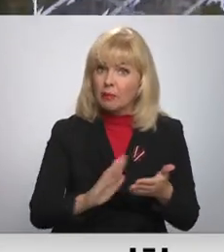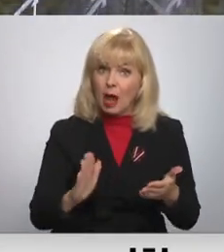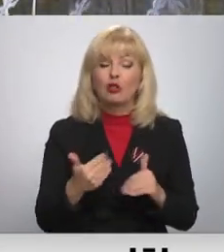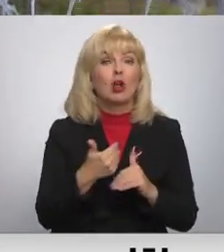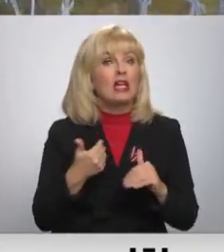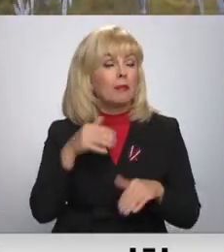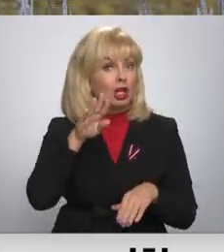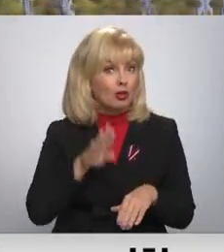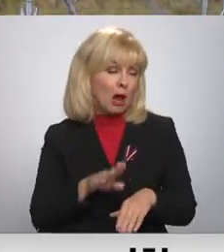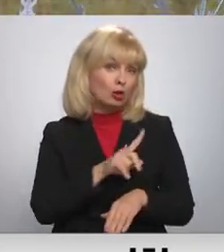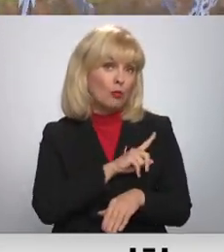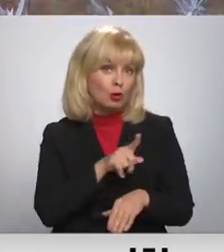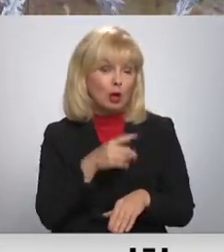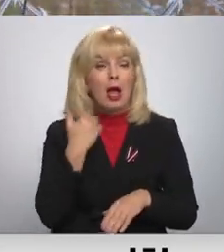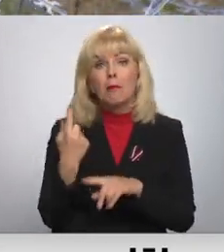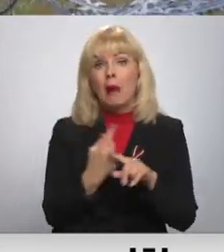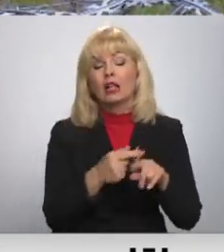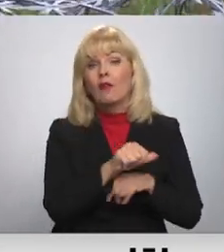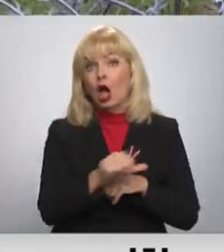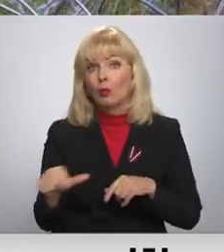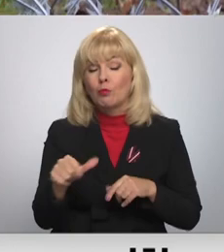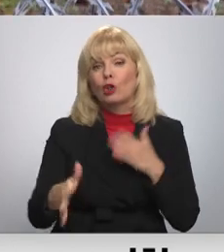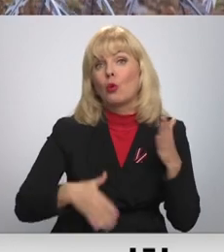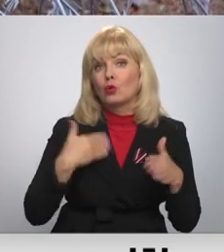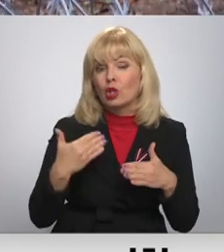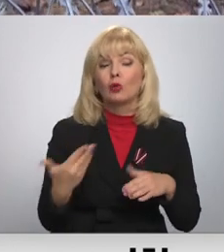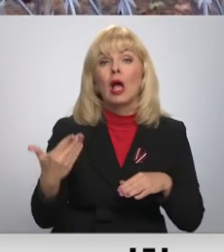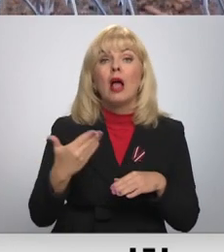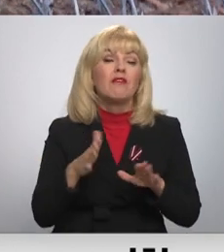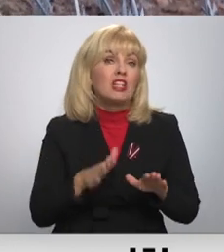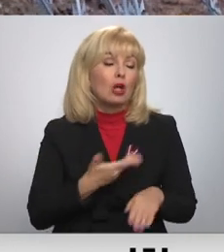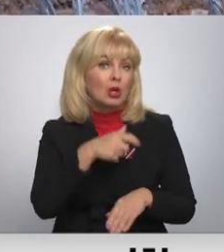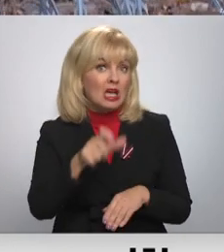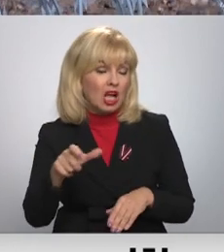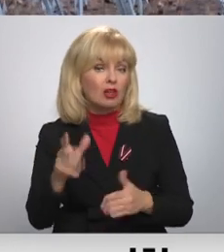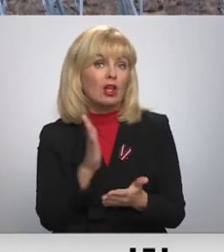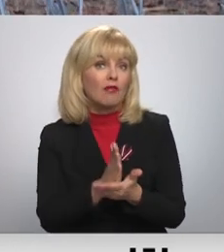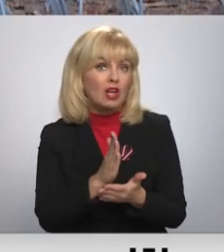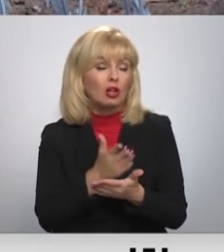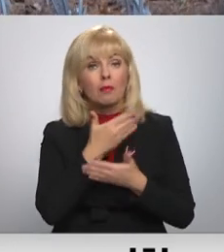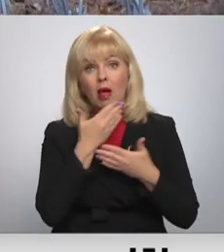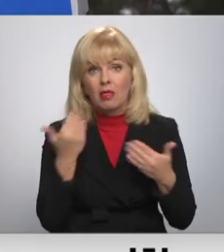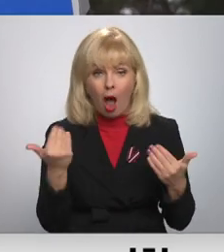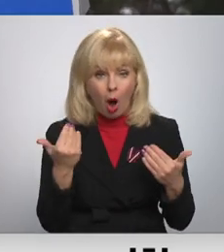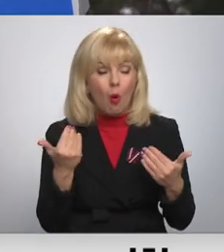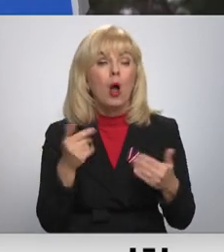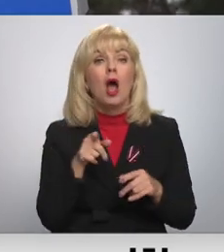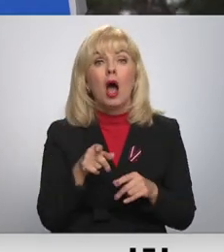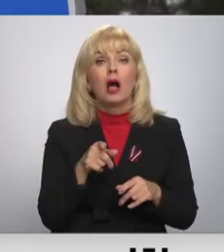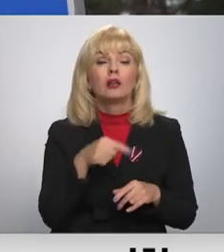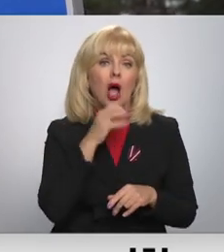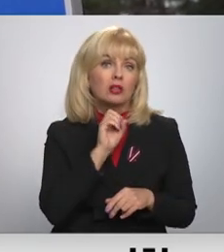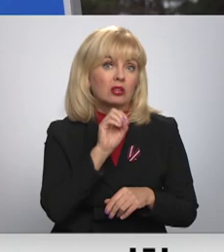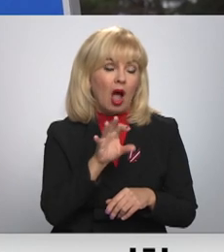Iepriekšējo mēnešu uzmanība Baltkrievijas robežai satraukumu vietējo iedzīvotāju vidū gan īsti nav radījusi. Tā